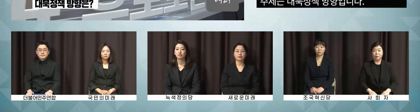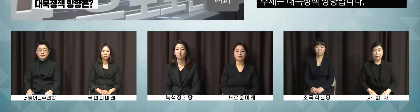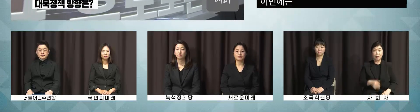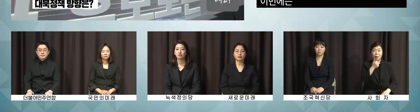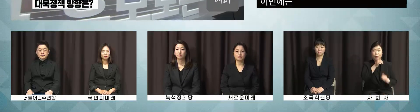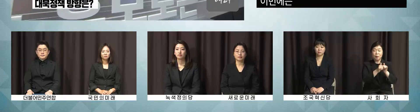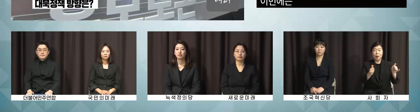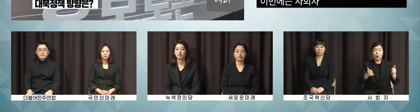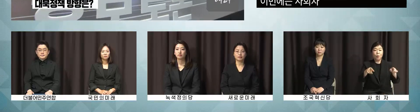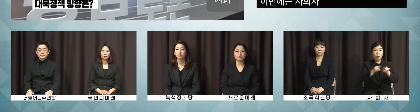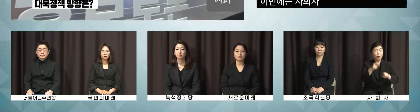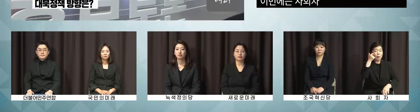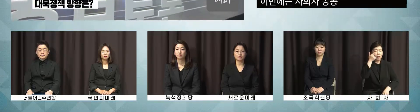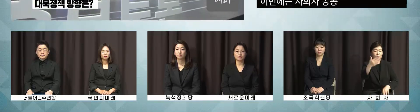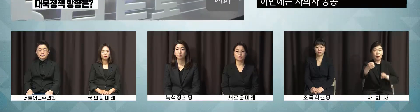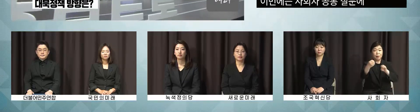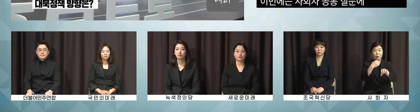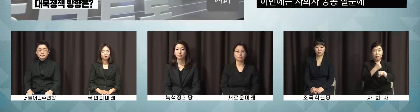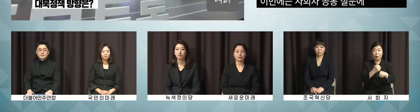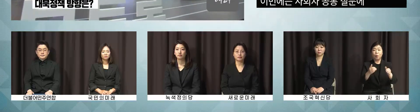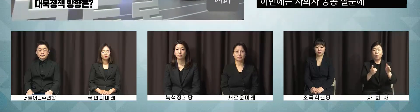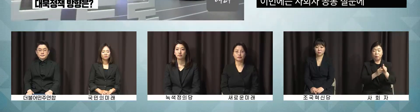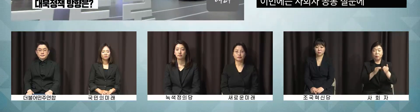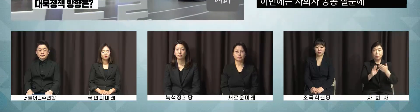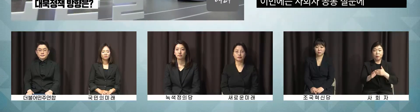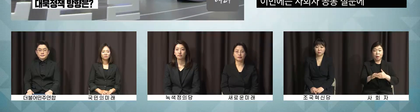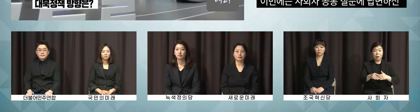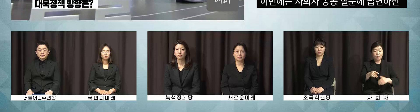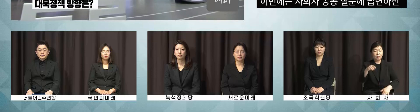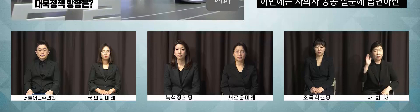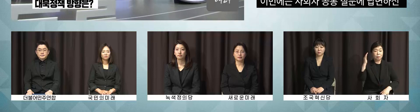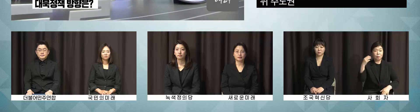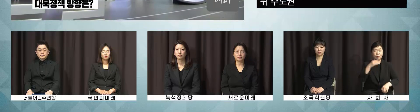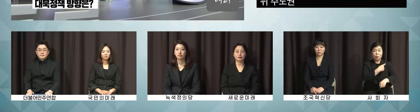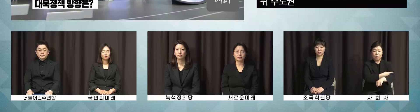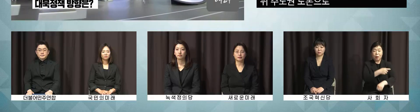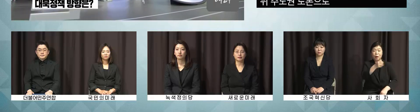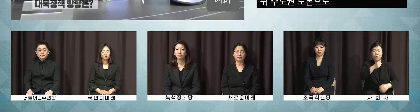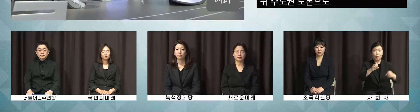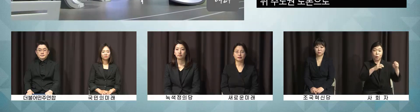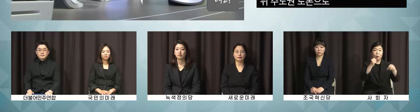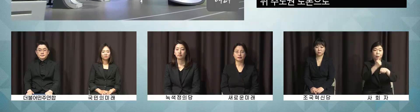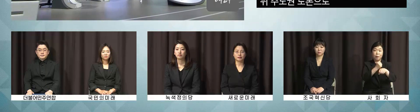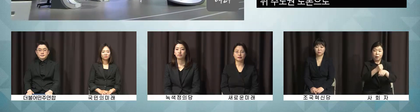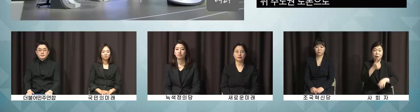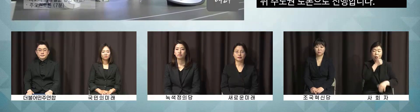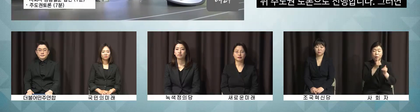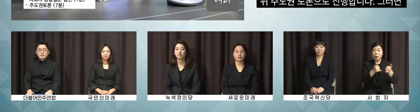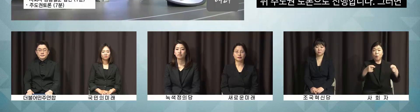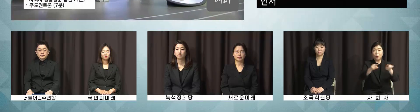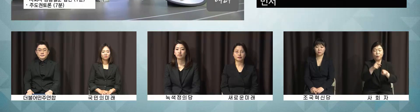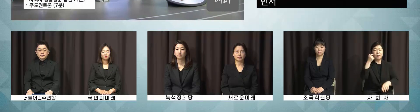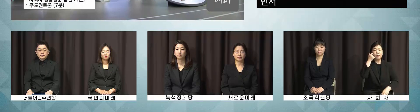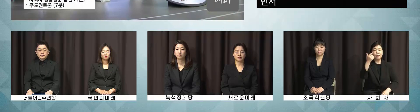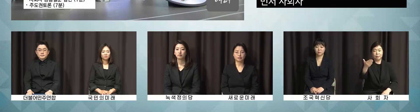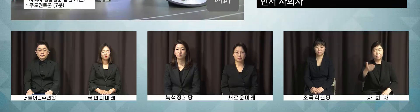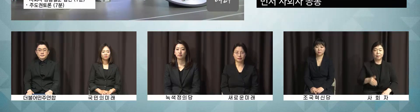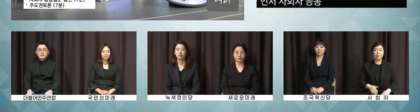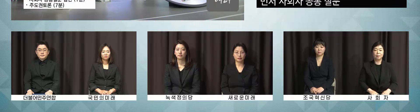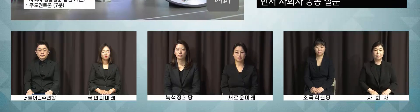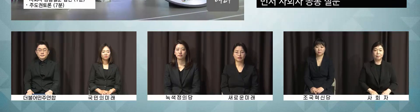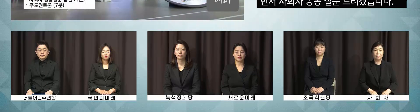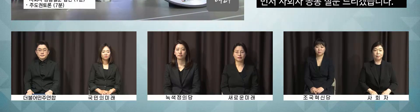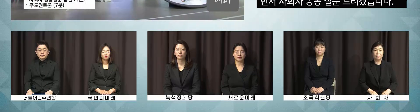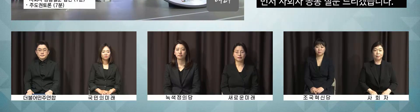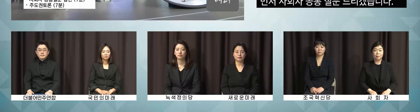사회자 공통 질문에 답변하신 뒤 주도권 토론으로 진행합니다. 그럼 먼저 사회자 공통 질문